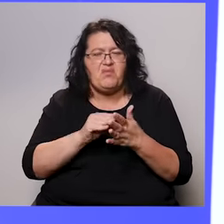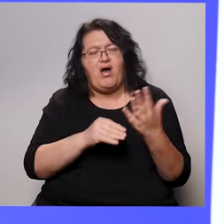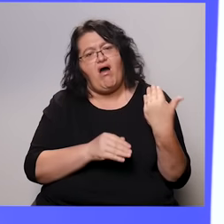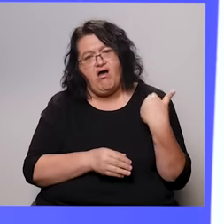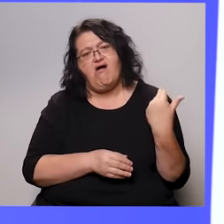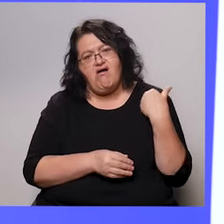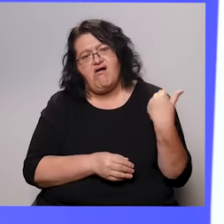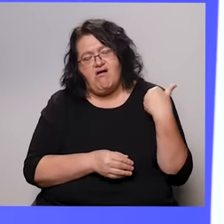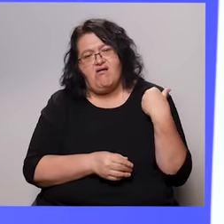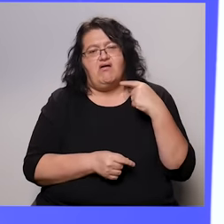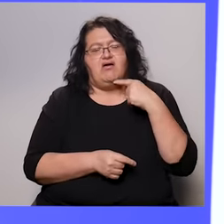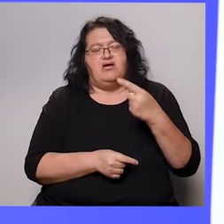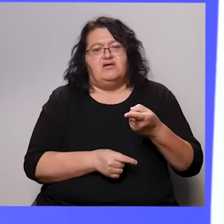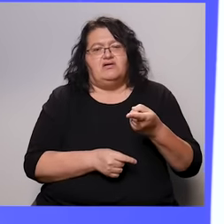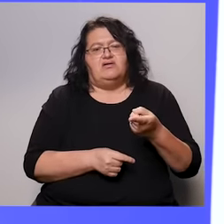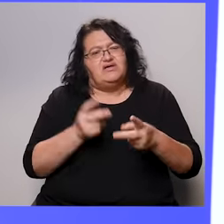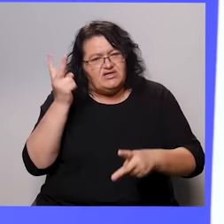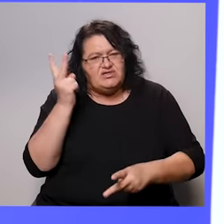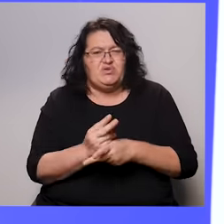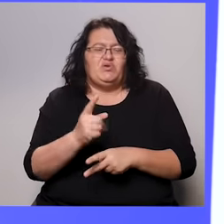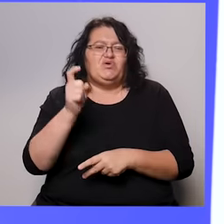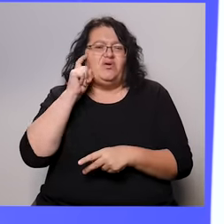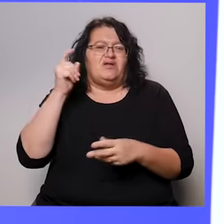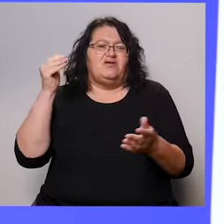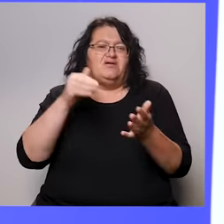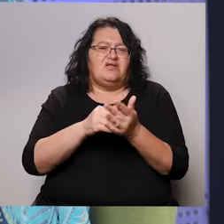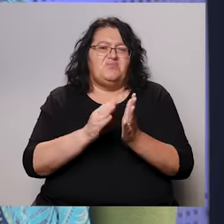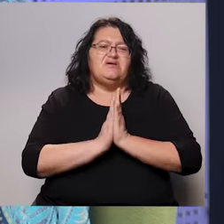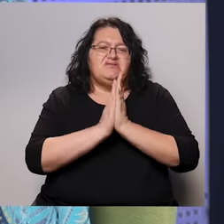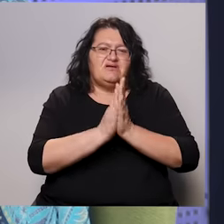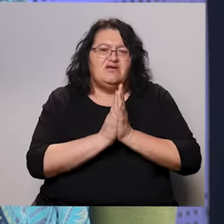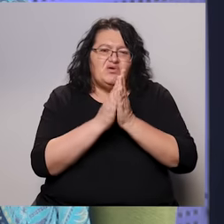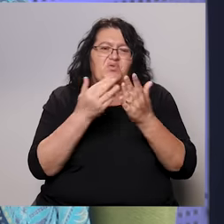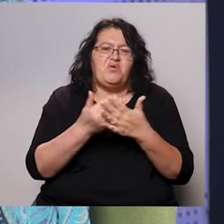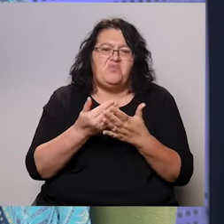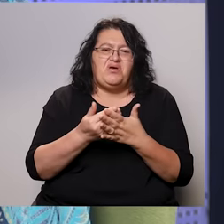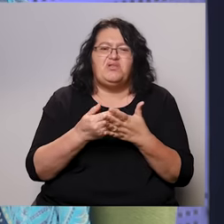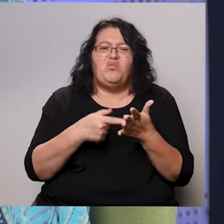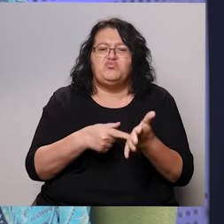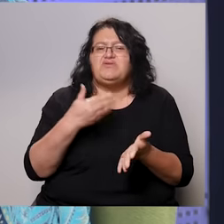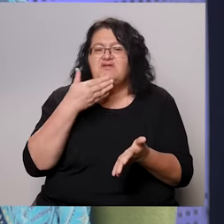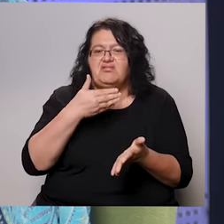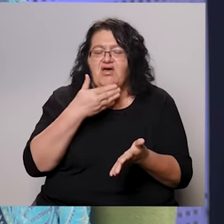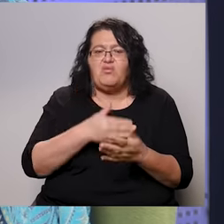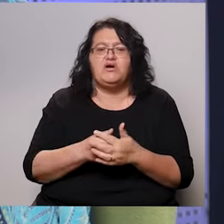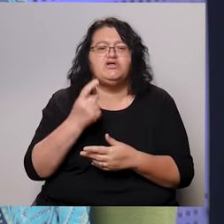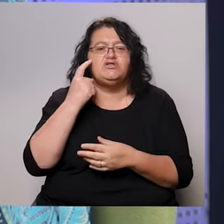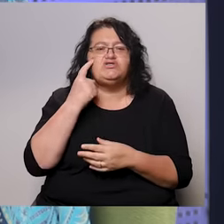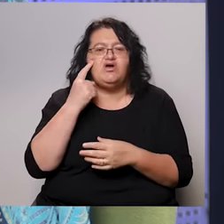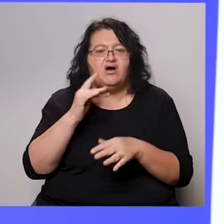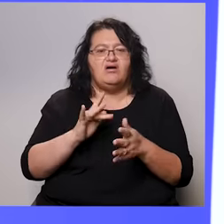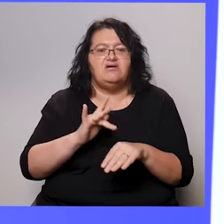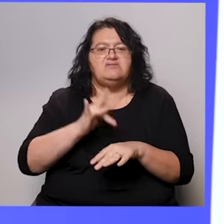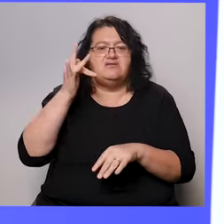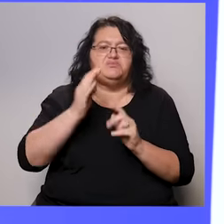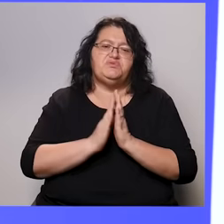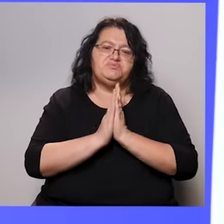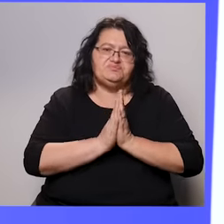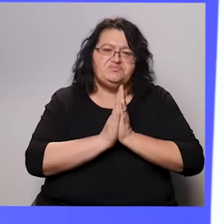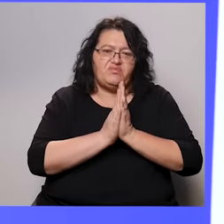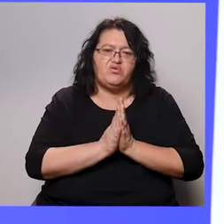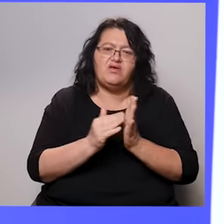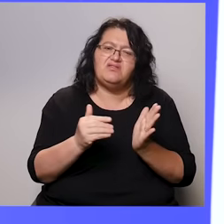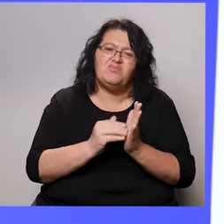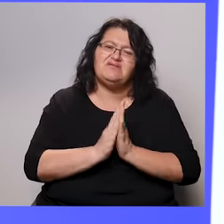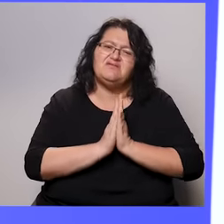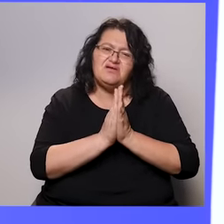a continuat să insiste și zice, Mihai, uite, totuși eu cred că trebuie să ne rugăm pentru asta. Știa că latura mea sensibilă e rugăciunea, trebuie